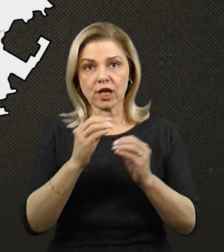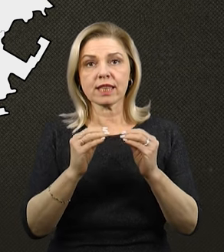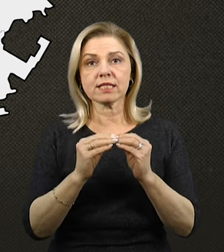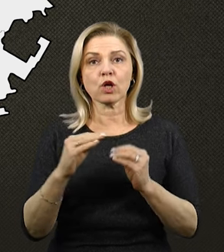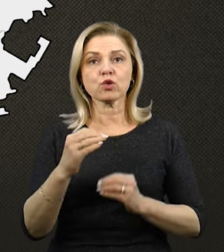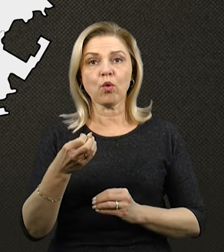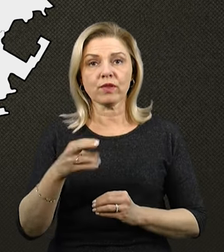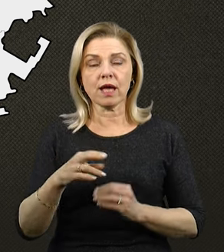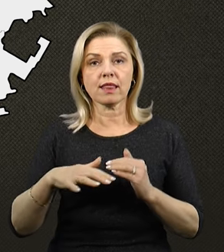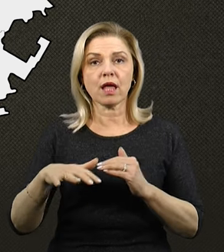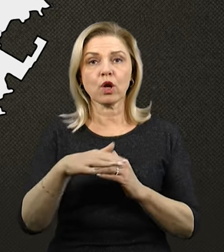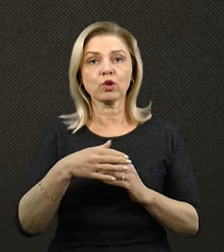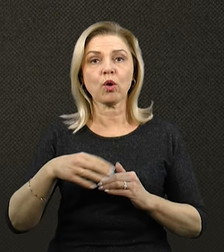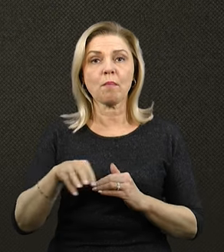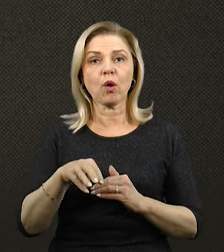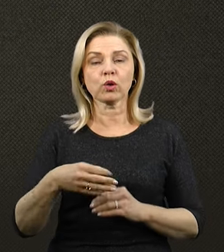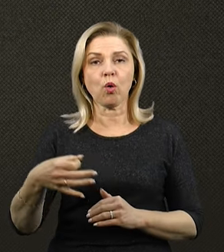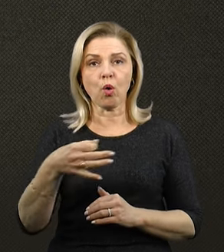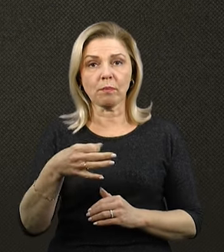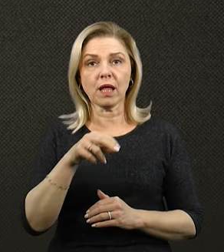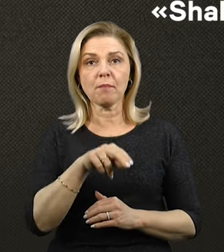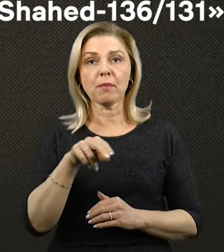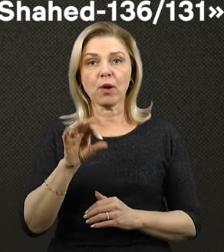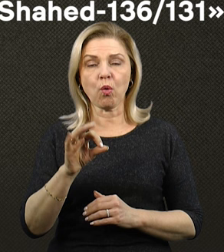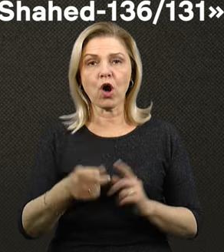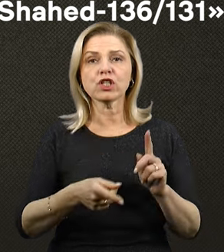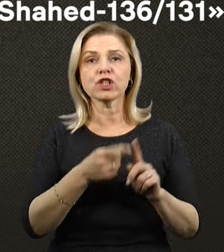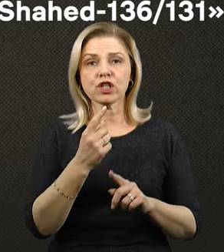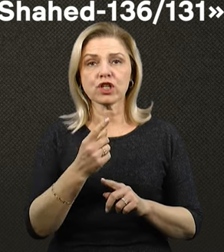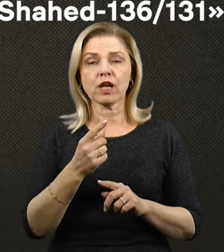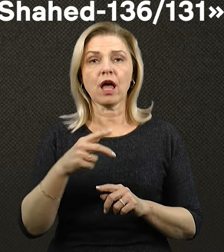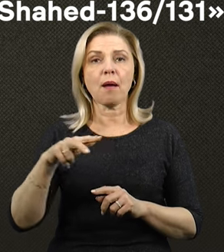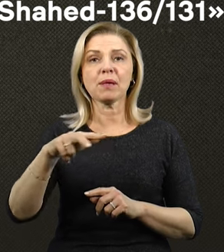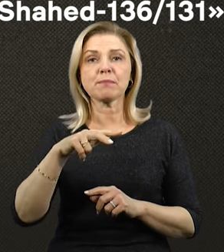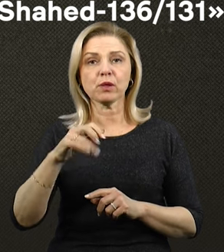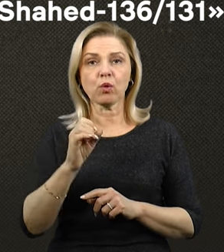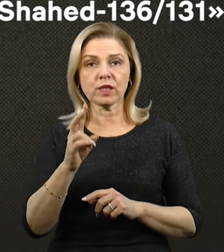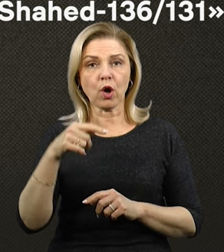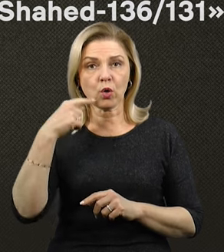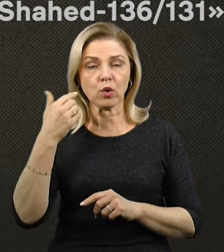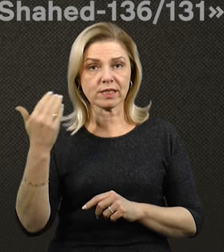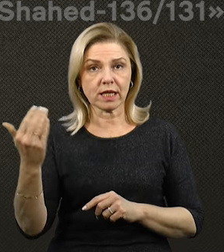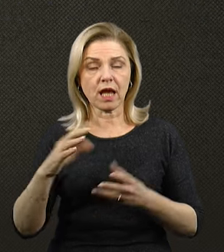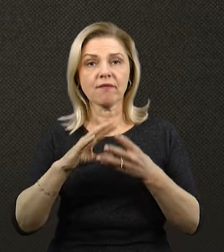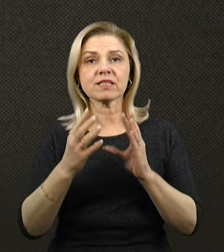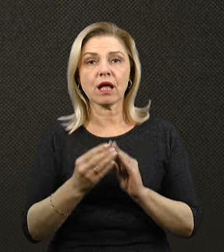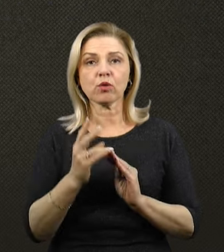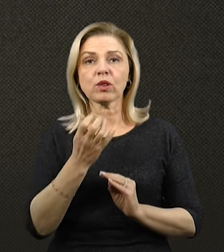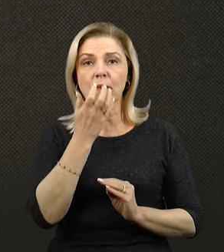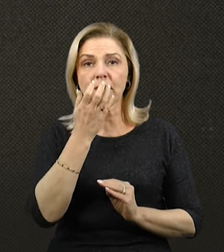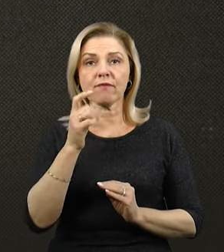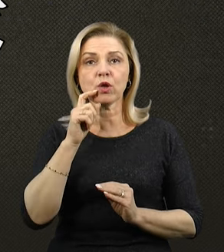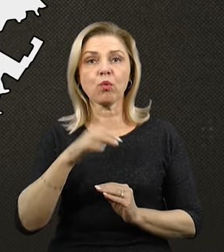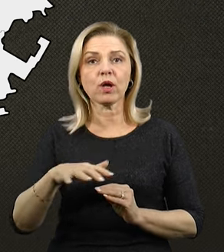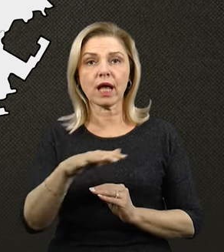проти 10 жовтня на території області сили протиповітряної оборони знищили ударний безпілотник російської армії загалом на півдні